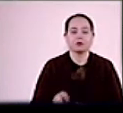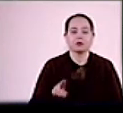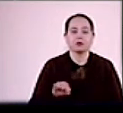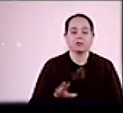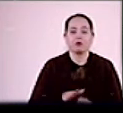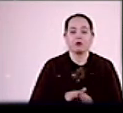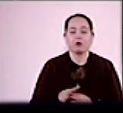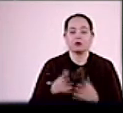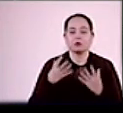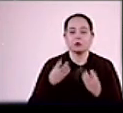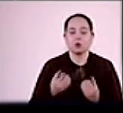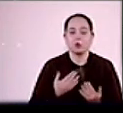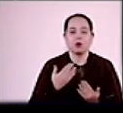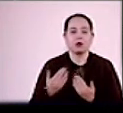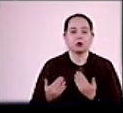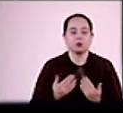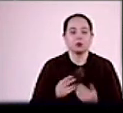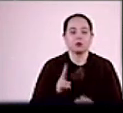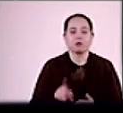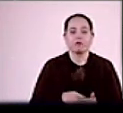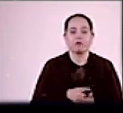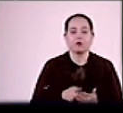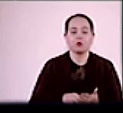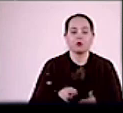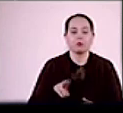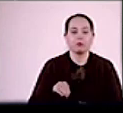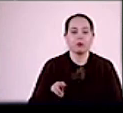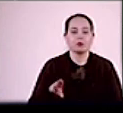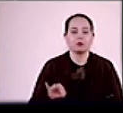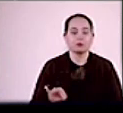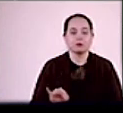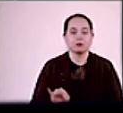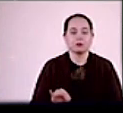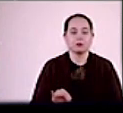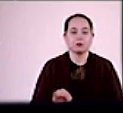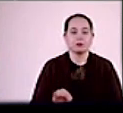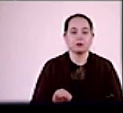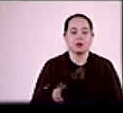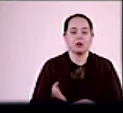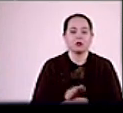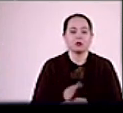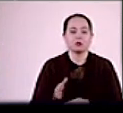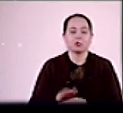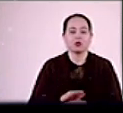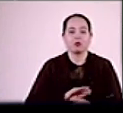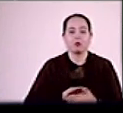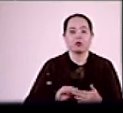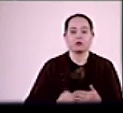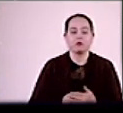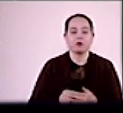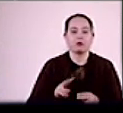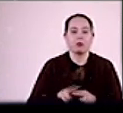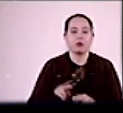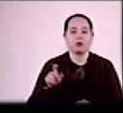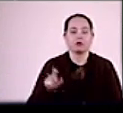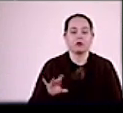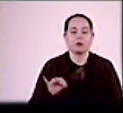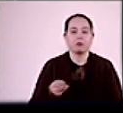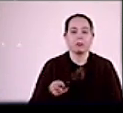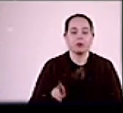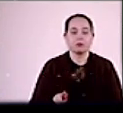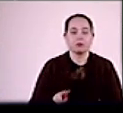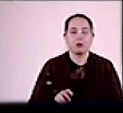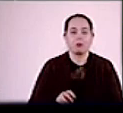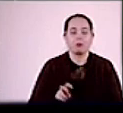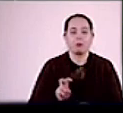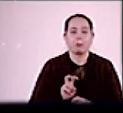Денисов вполне серьезно относится к вопросу Пети, распоряжается позвать пленного, и Петя подбегает